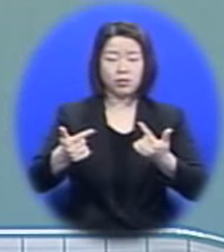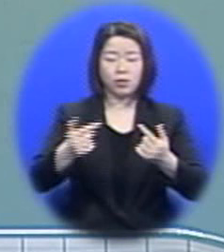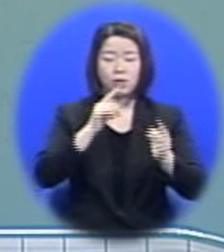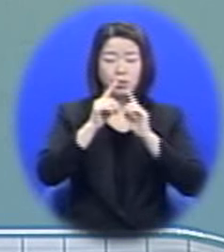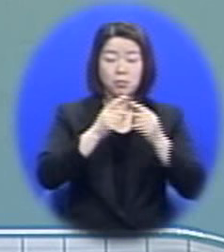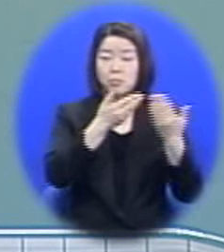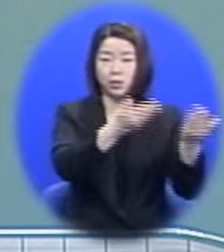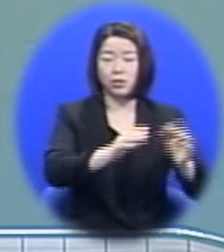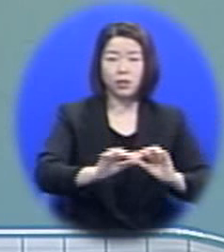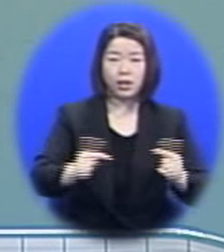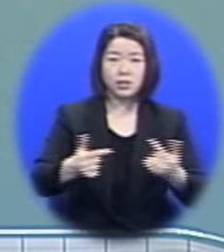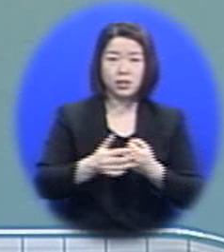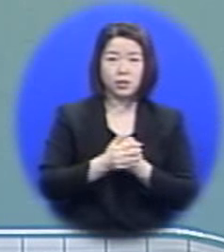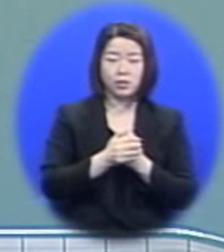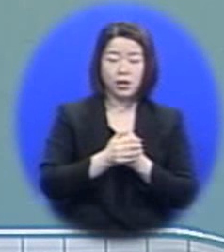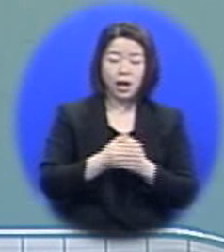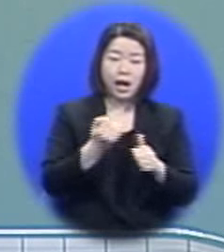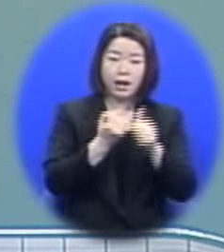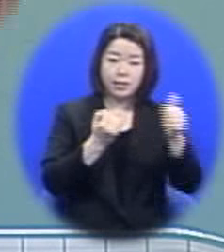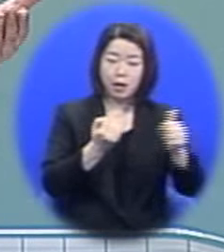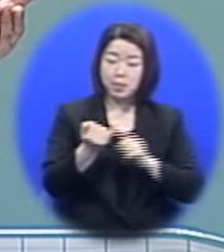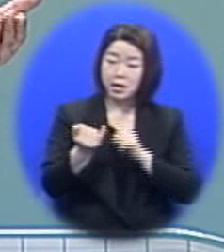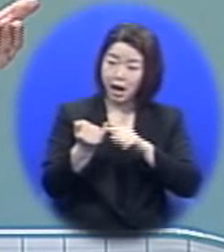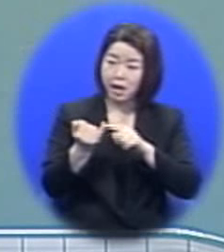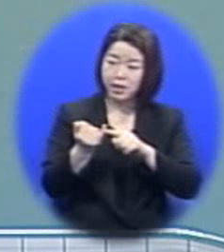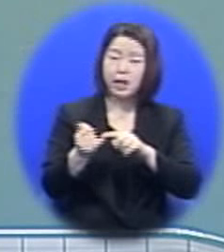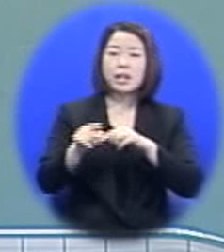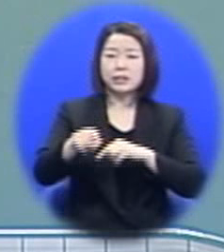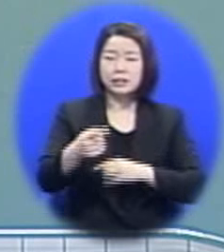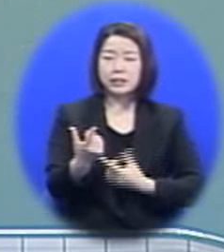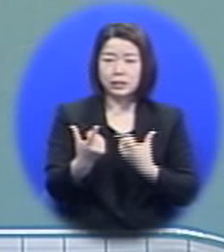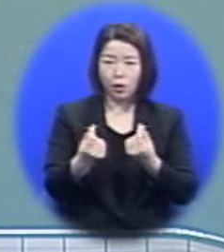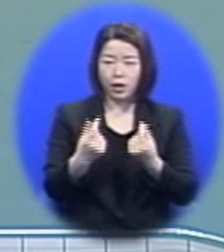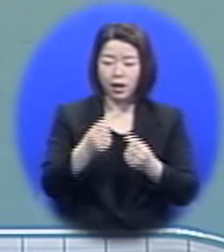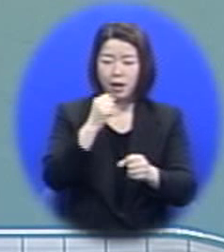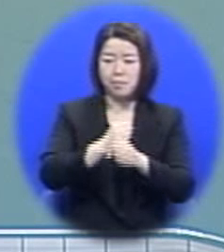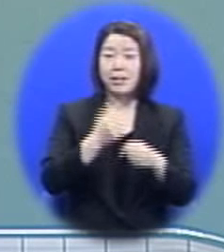아니에요. 남편은 아내를 그렇게 만들어 주라는